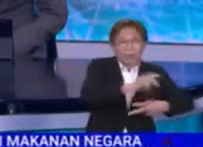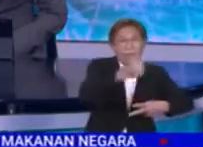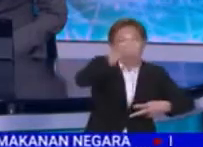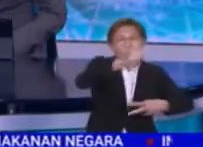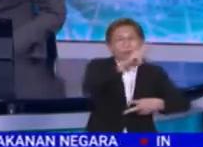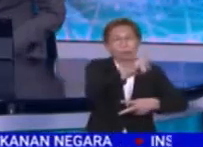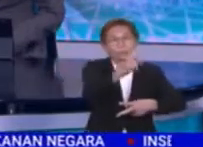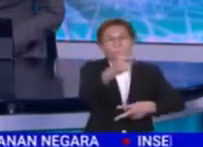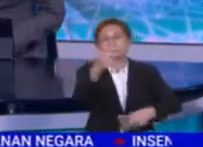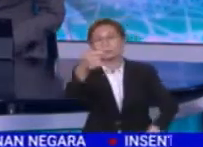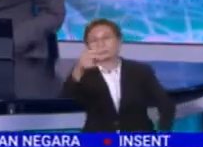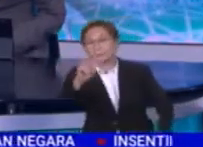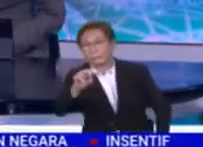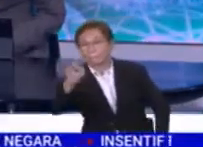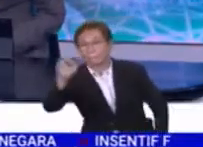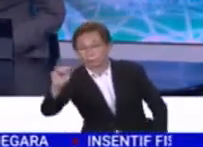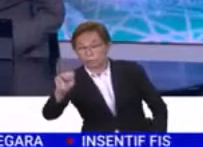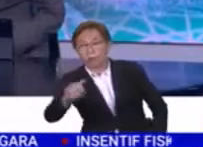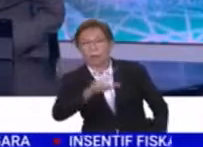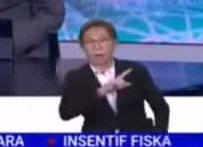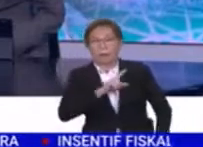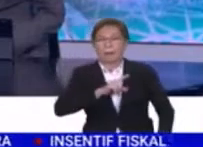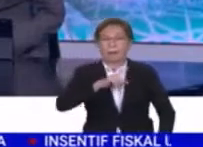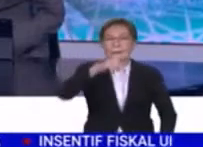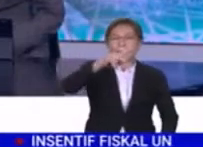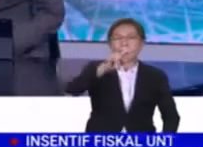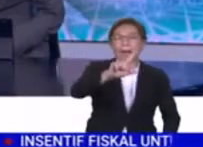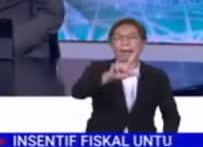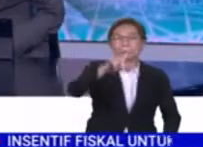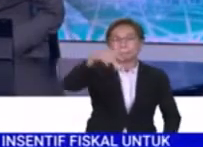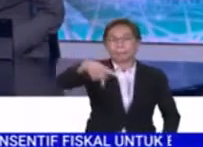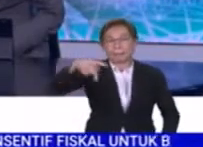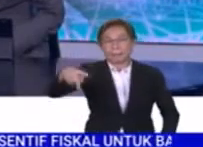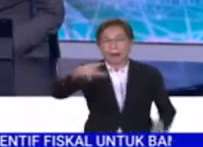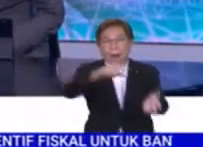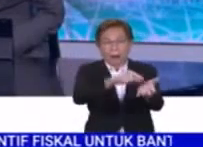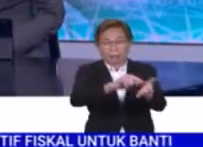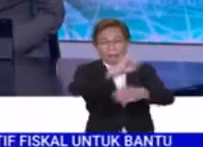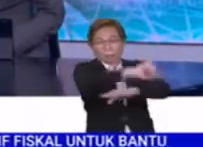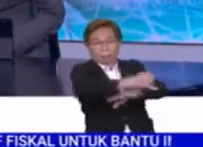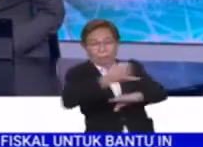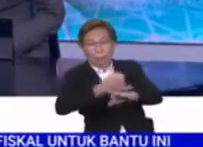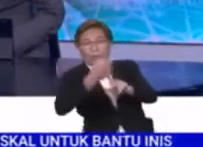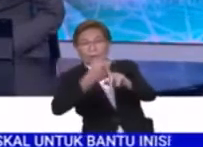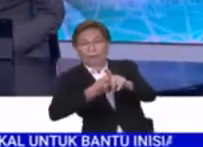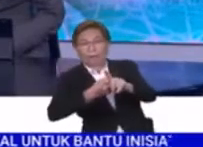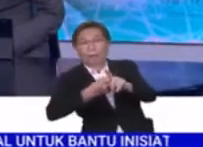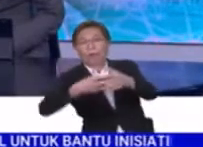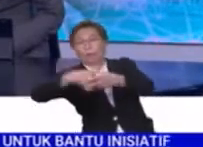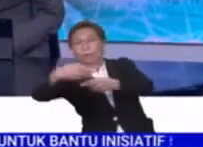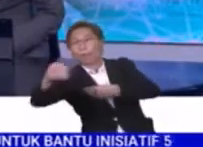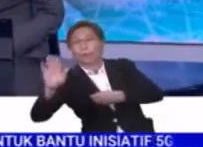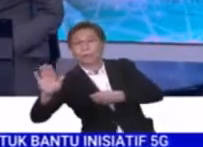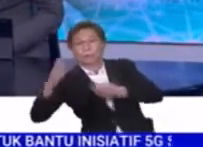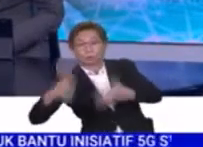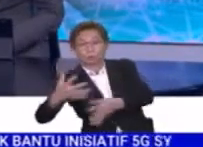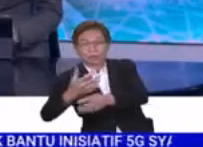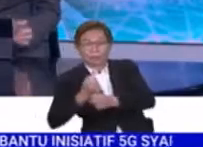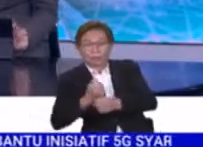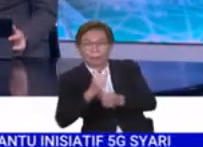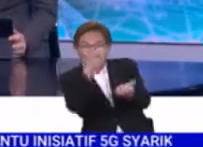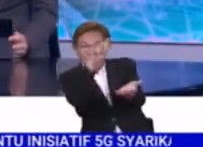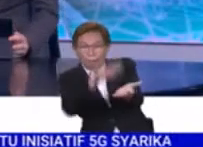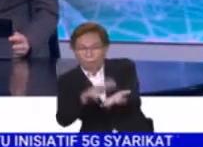21 Tan matrik menurut lembaga pertubuhan peladang LPP ayam diimport daripada pengeluar yang telah mendapat